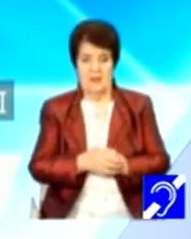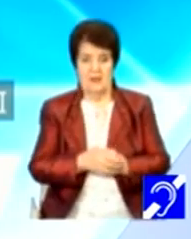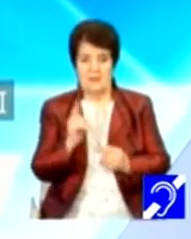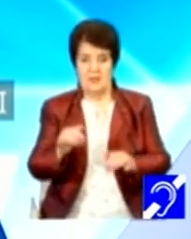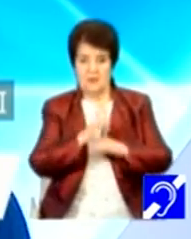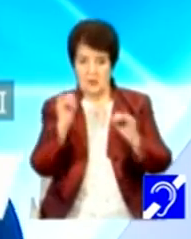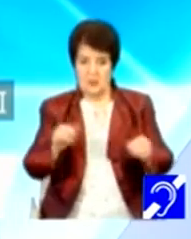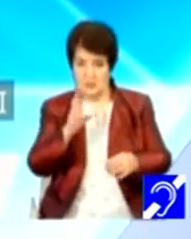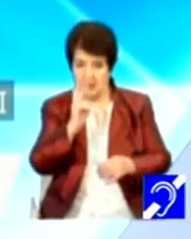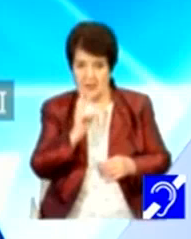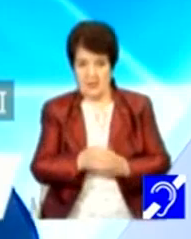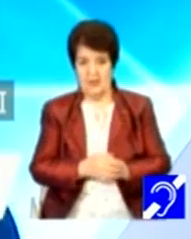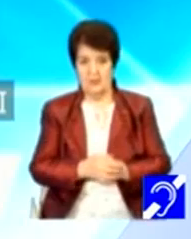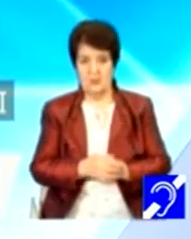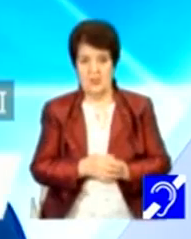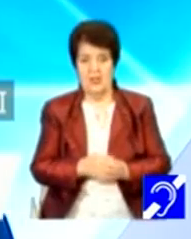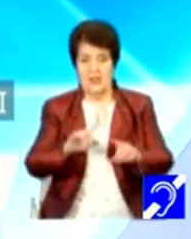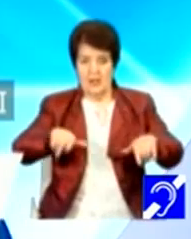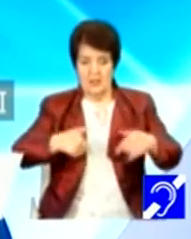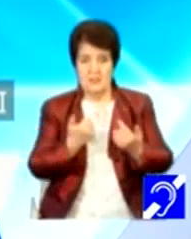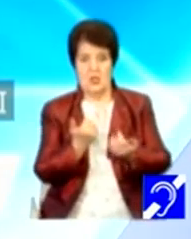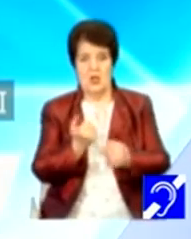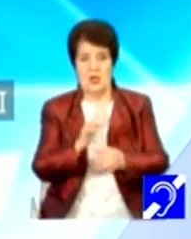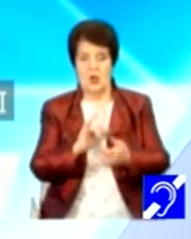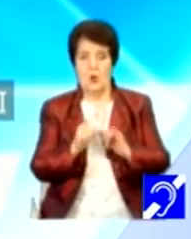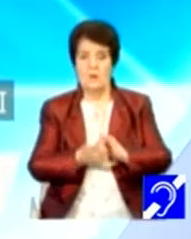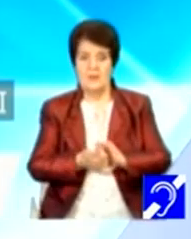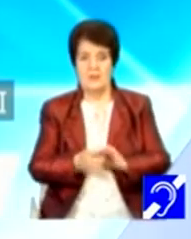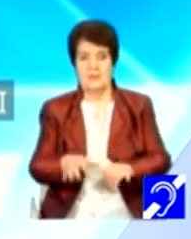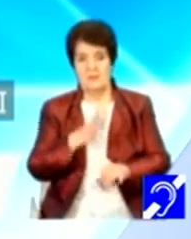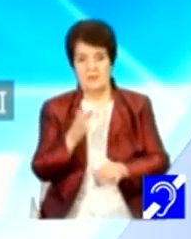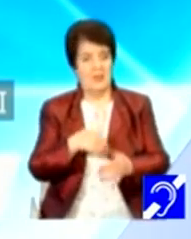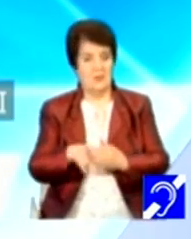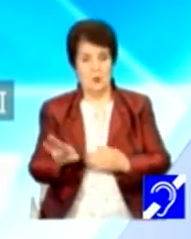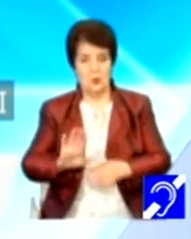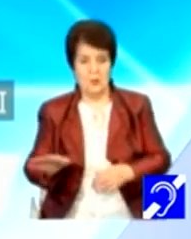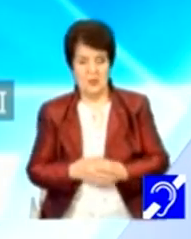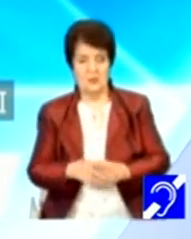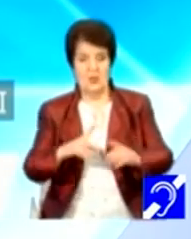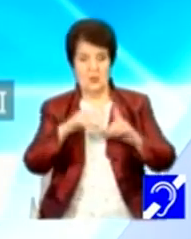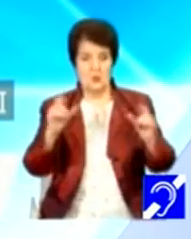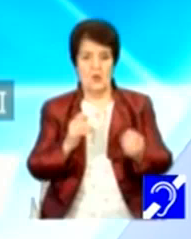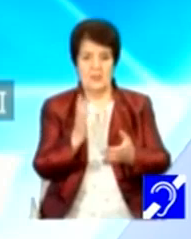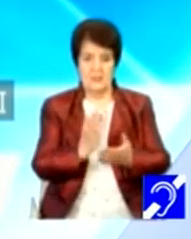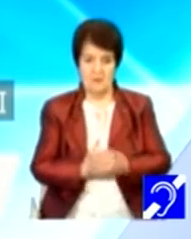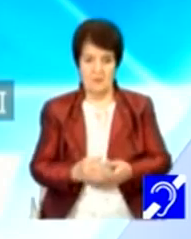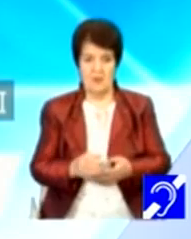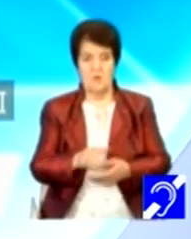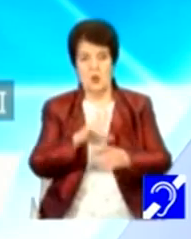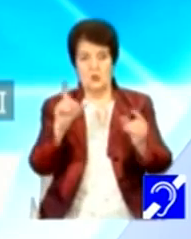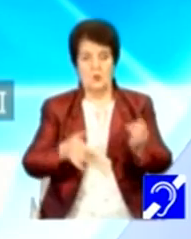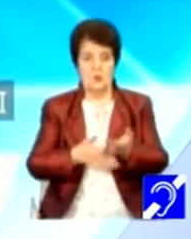le majoreze salariile, să le creeze condiții ca ei să fie atractive, ca ei să plece. Că noi în școală să avem școli dotate, să